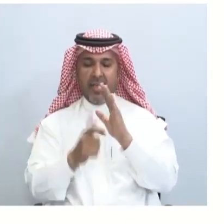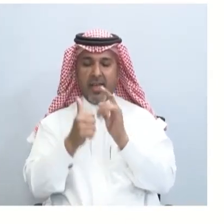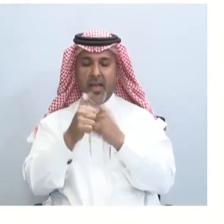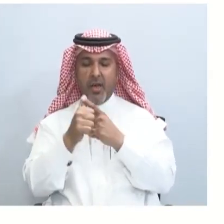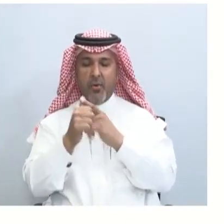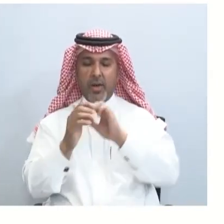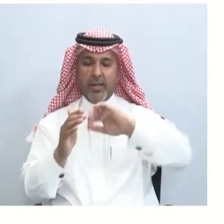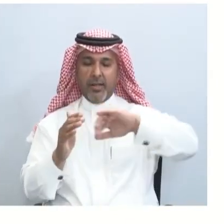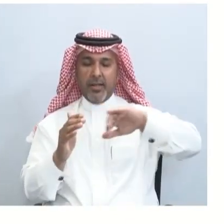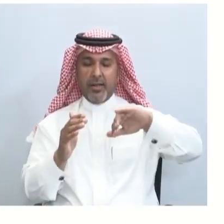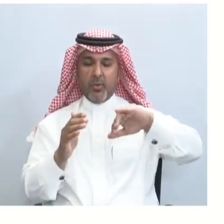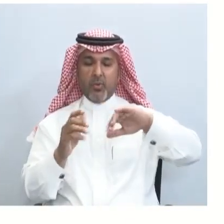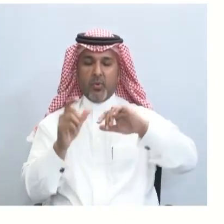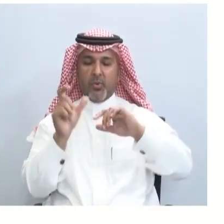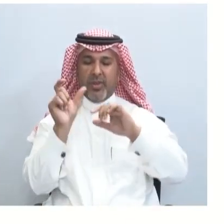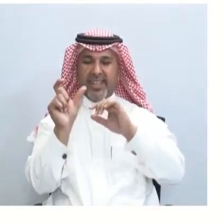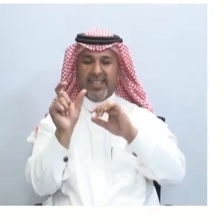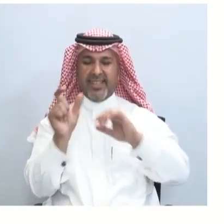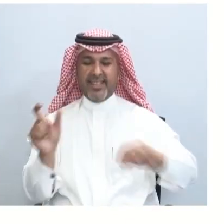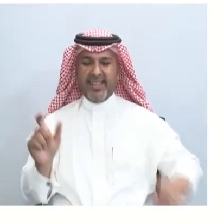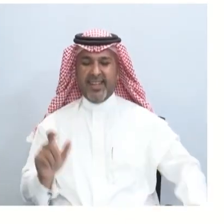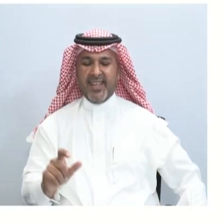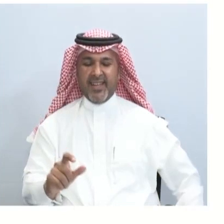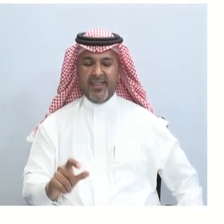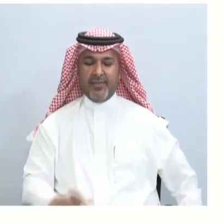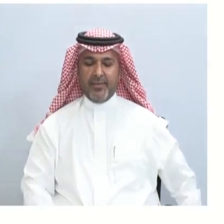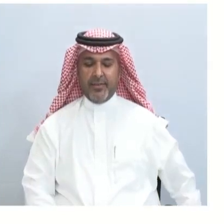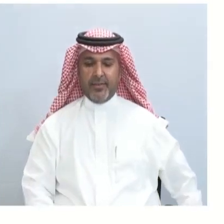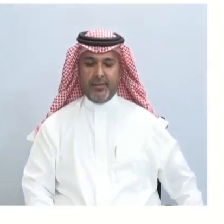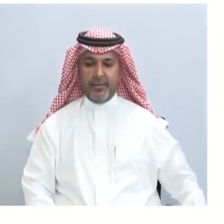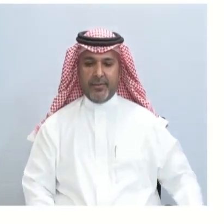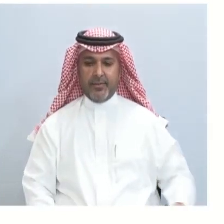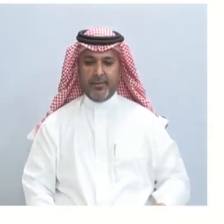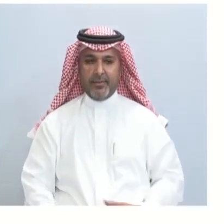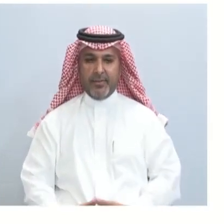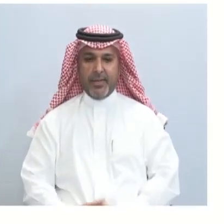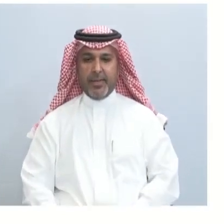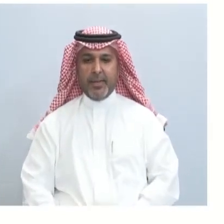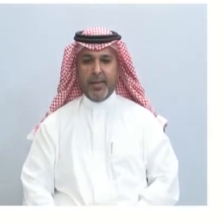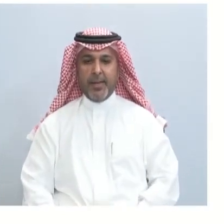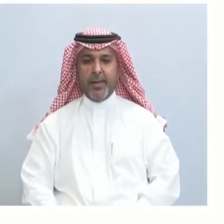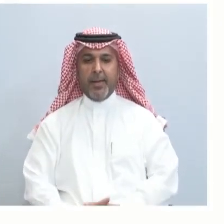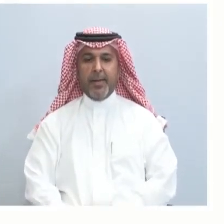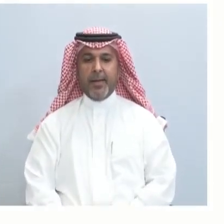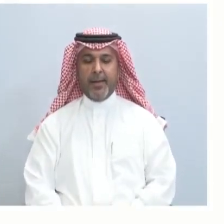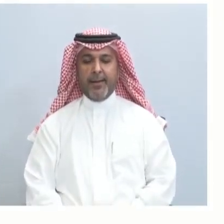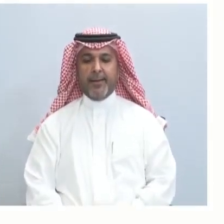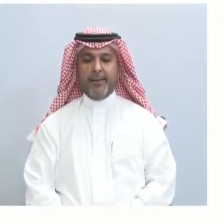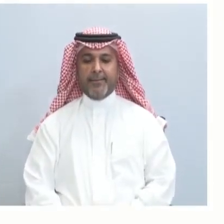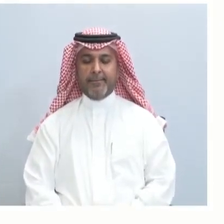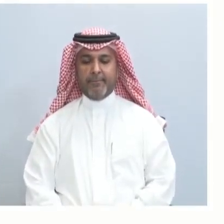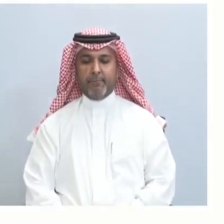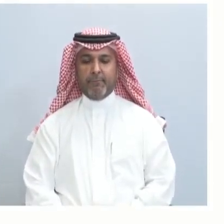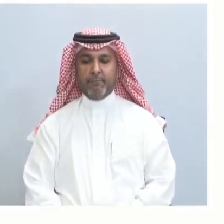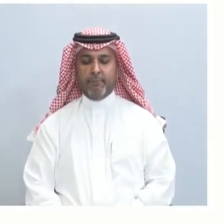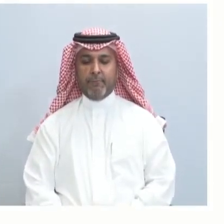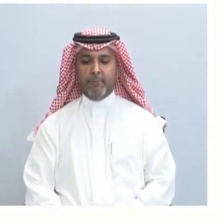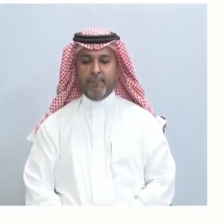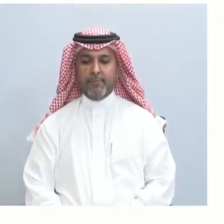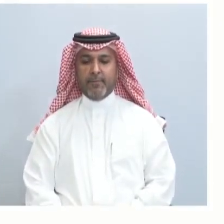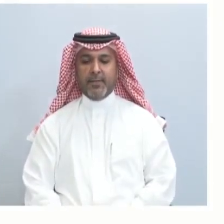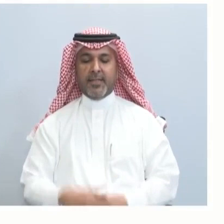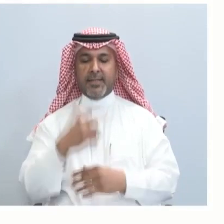تجزا الى مستطيلين اذا هنا في المستطيل هذا ابعاده